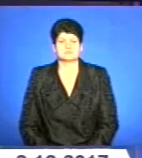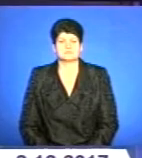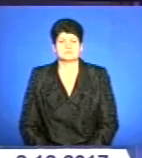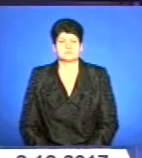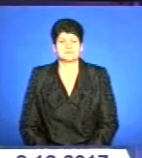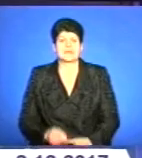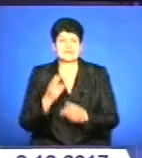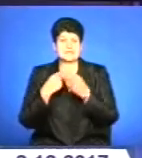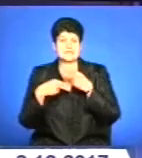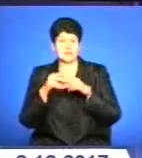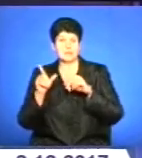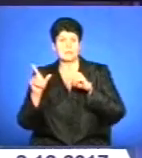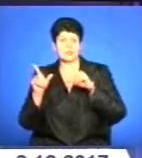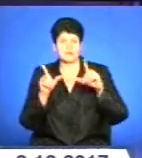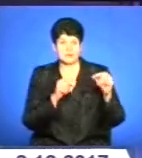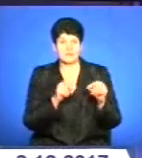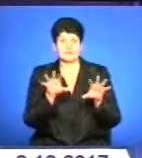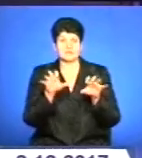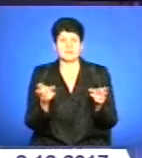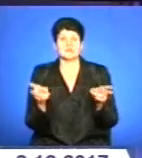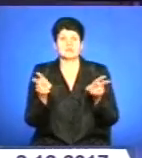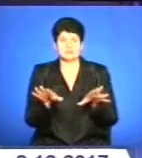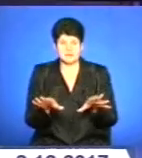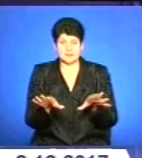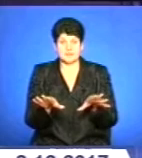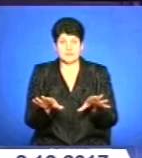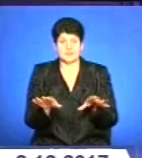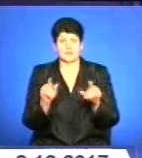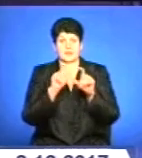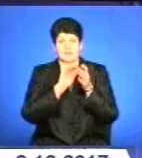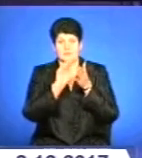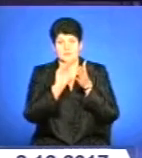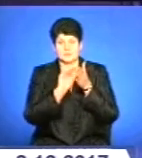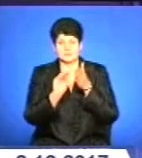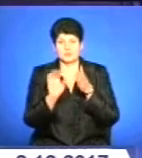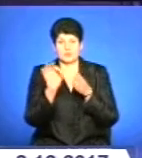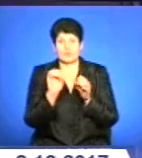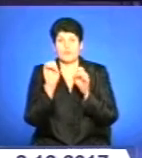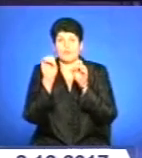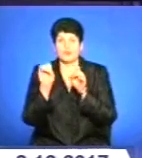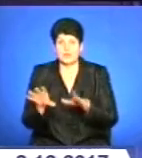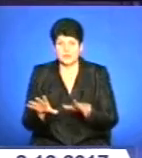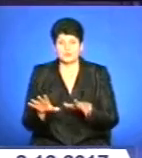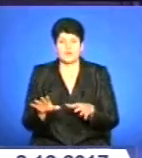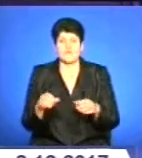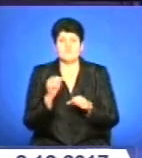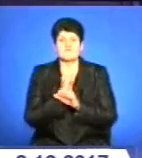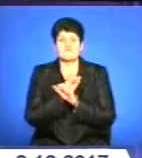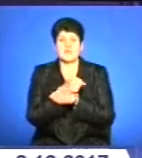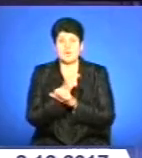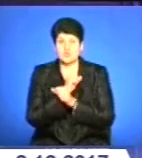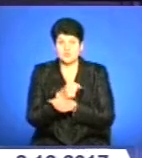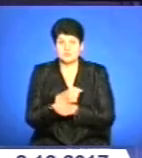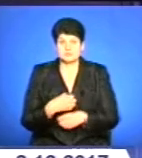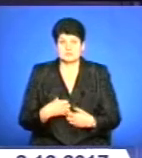Цирк поїхав, а тварини залишились. Пост про покинутого мандрівним цирком напризволяще верблюда у Хоросткові сколихнув мережу.